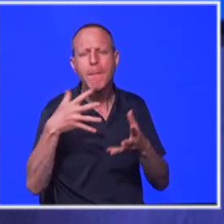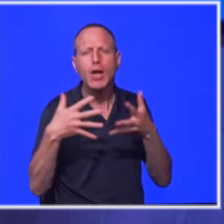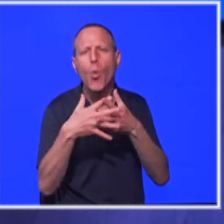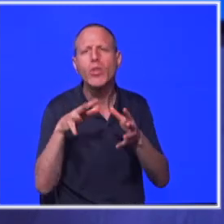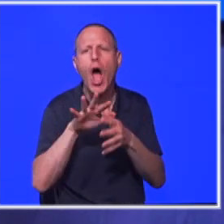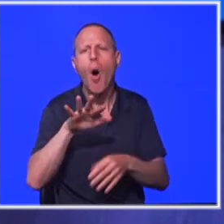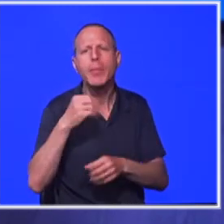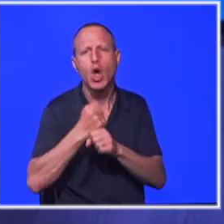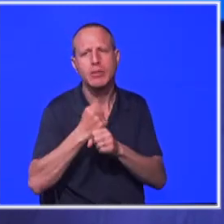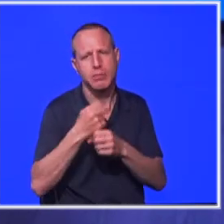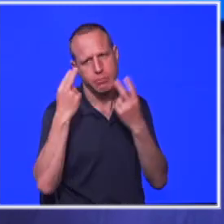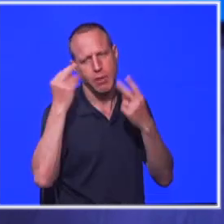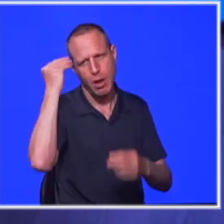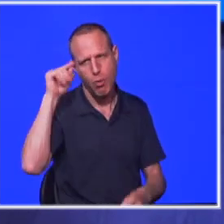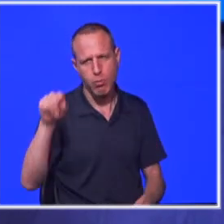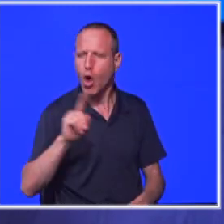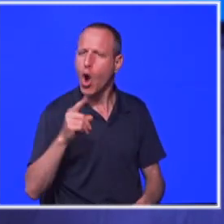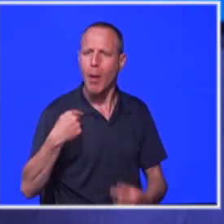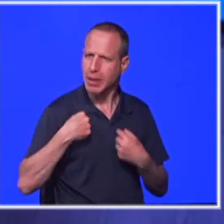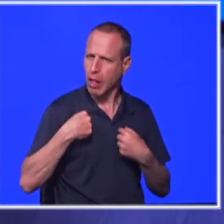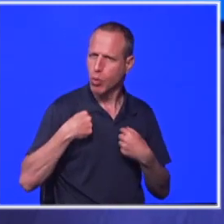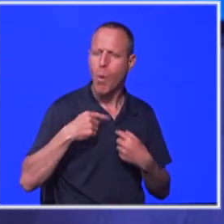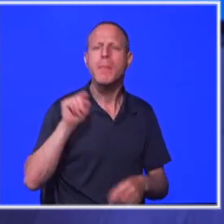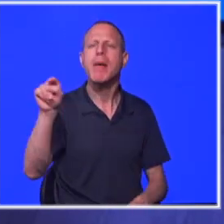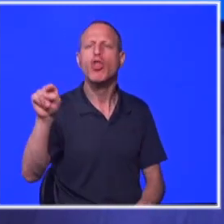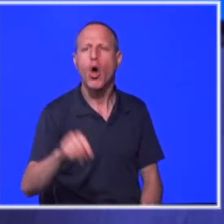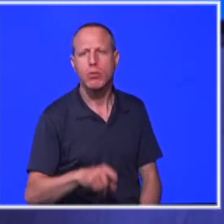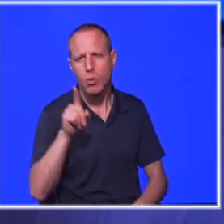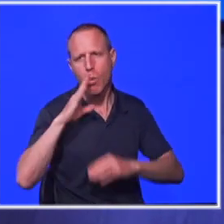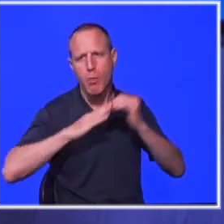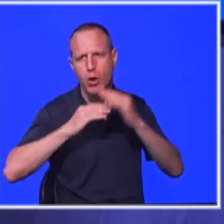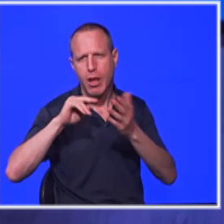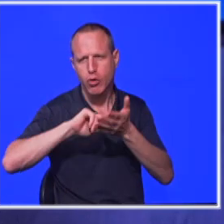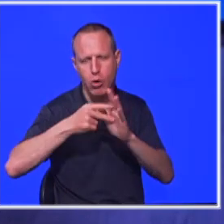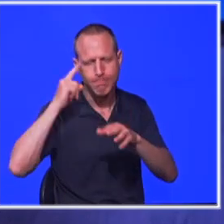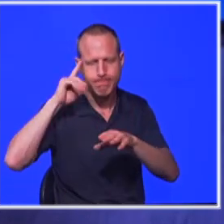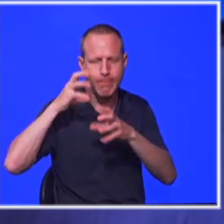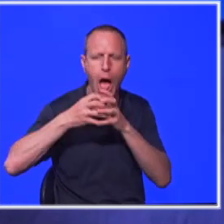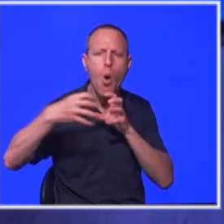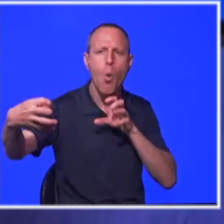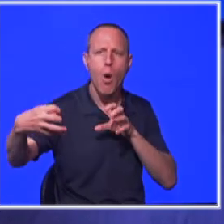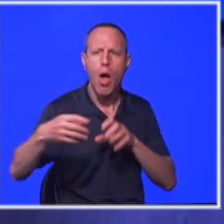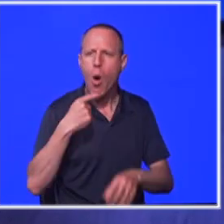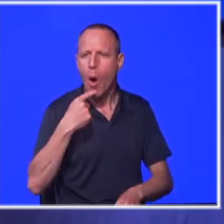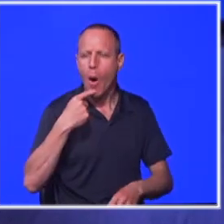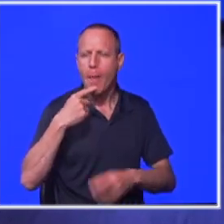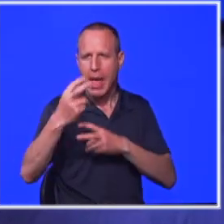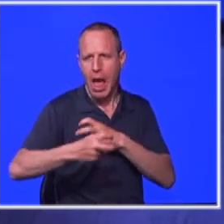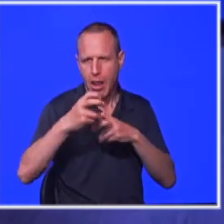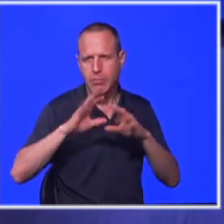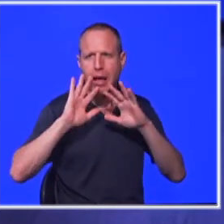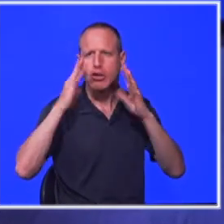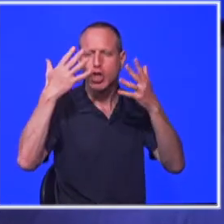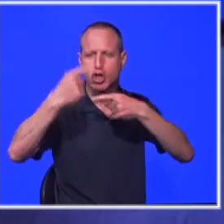עושה? כדאי ללמוד ממנו, לא מעצמנו, ממנו. הוא בונה תוכנית אסטרטגית. אומר לחקלאים, 10 שנים